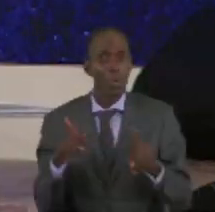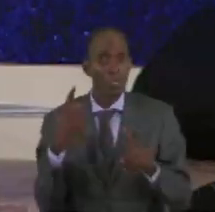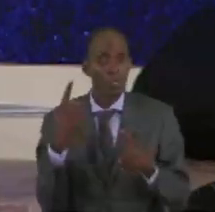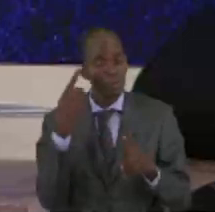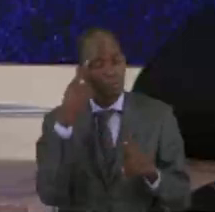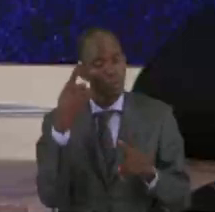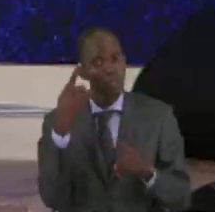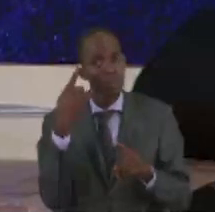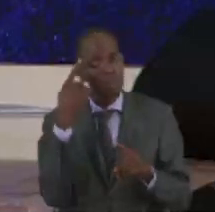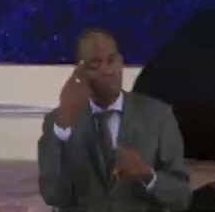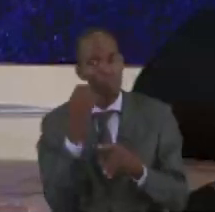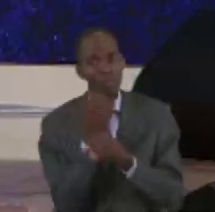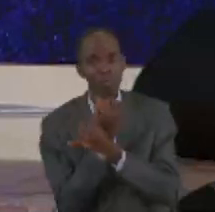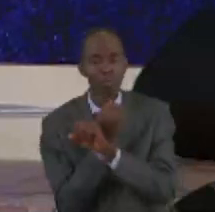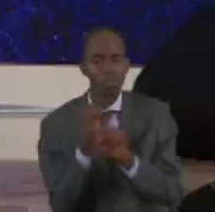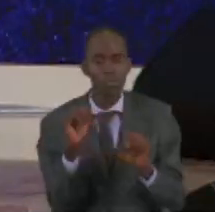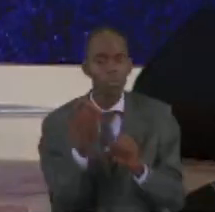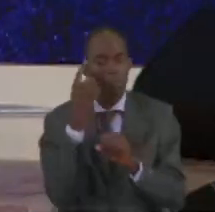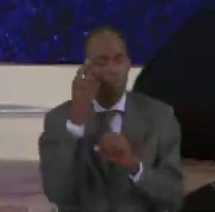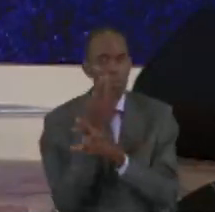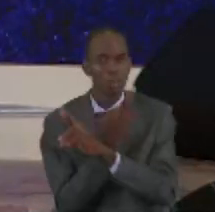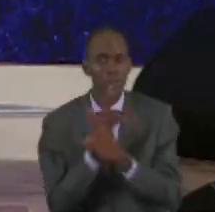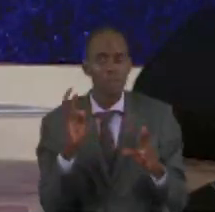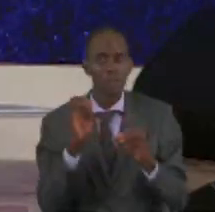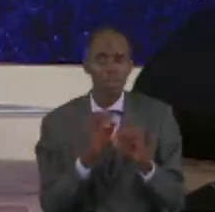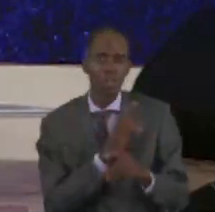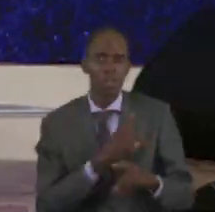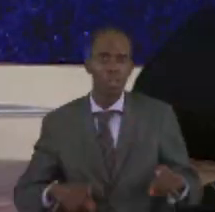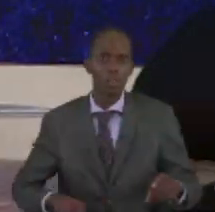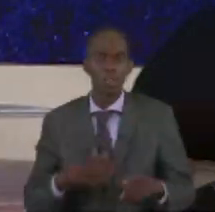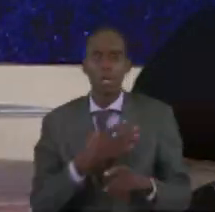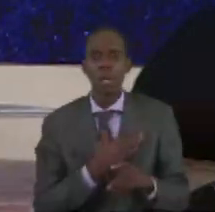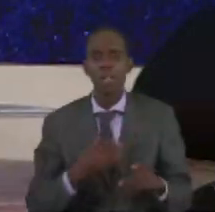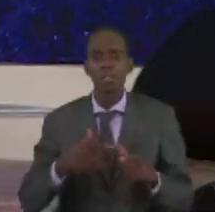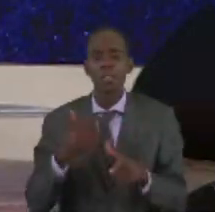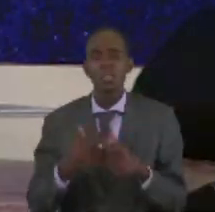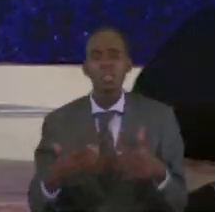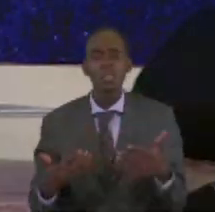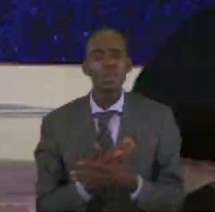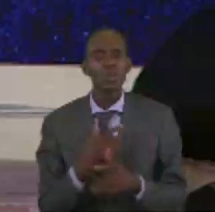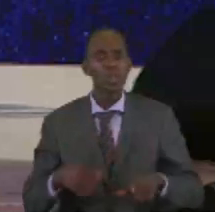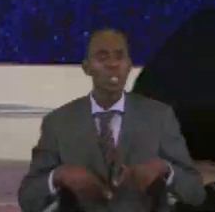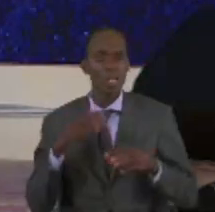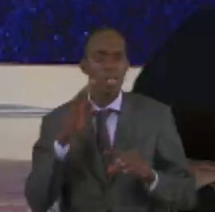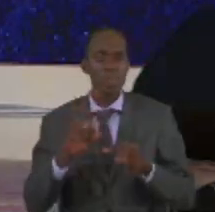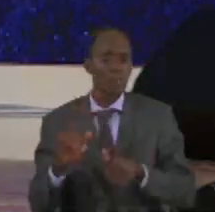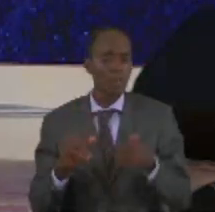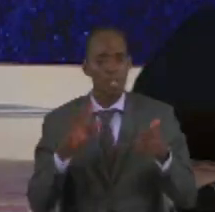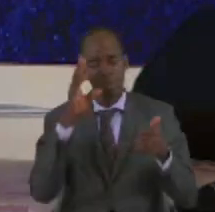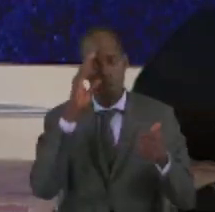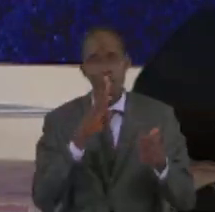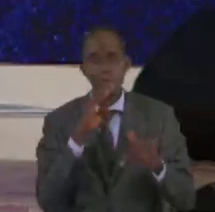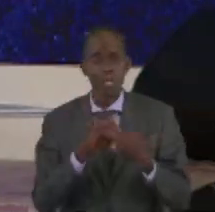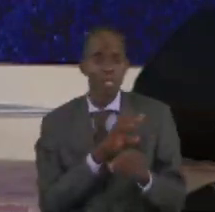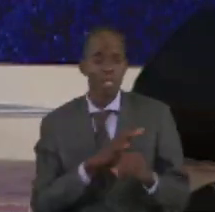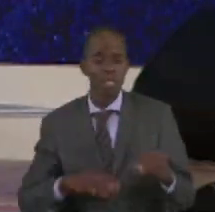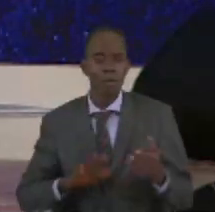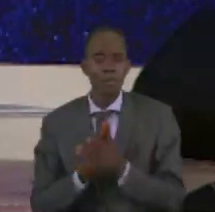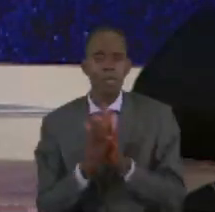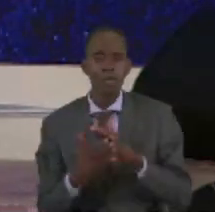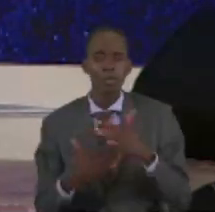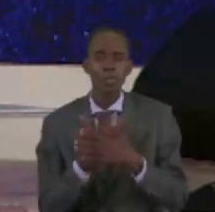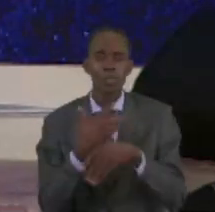vient. Pour le salut du Seigneur, pour la rédemption du Seigneur et la nouvelle vie.